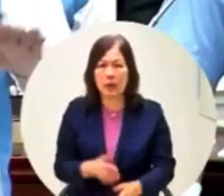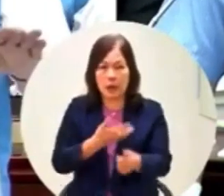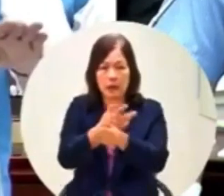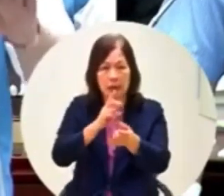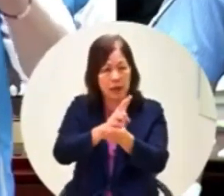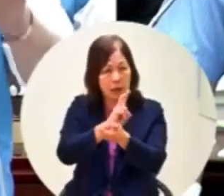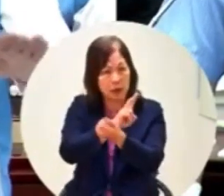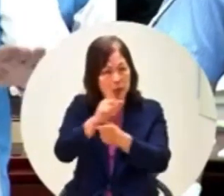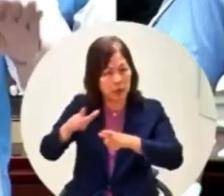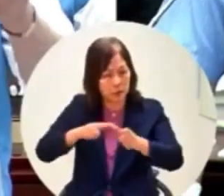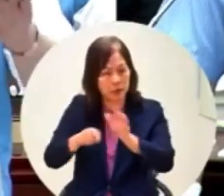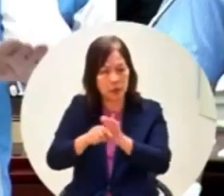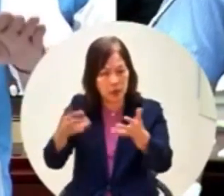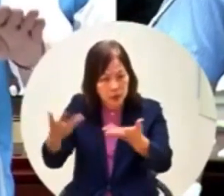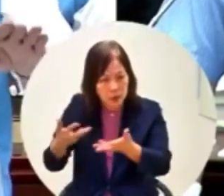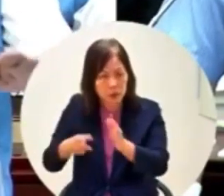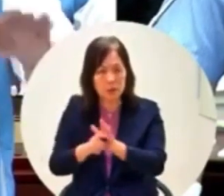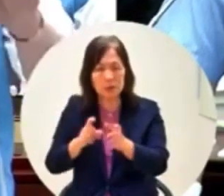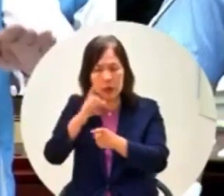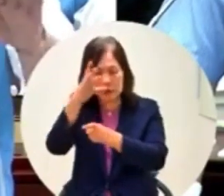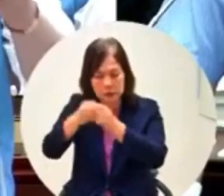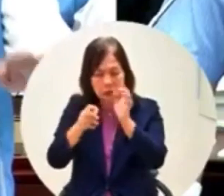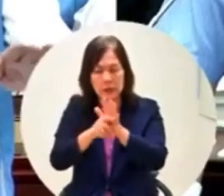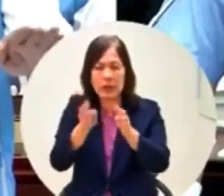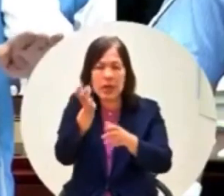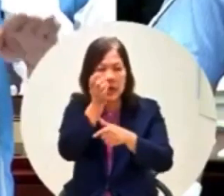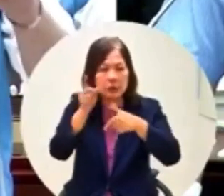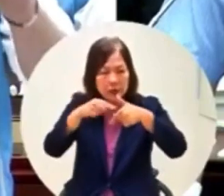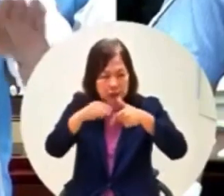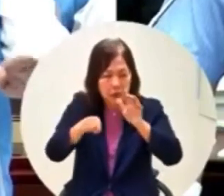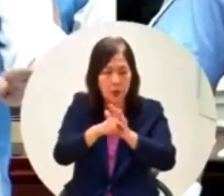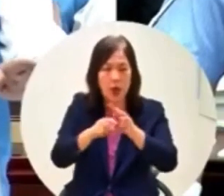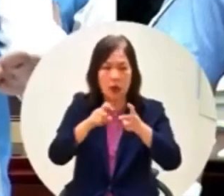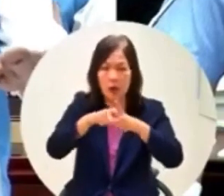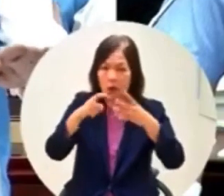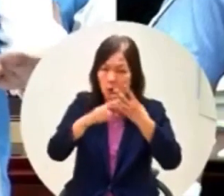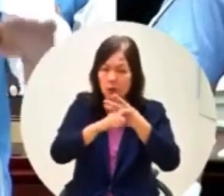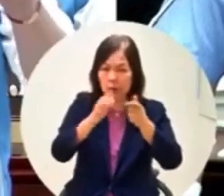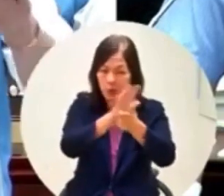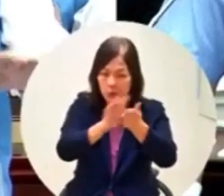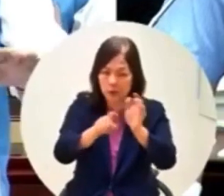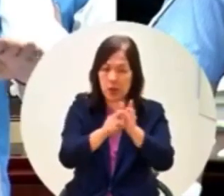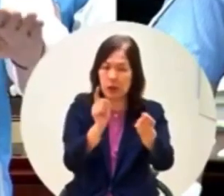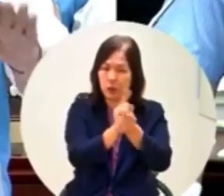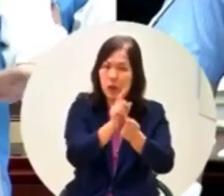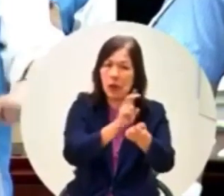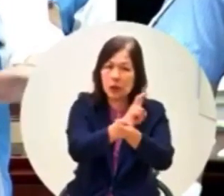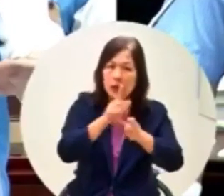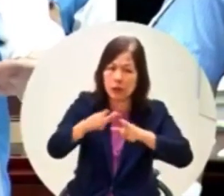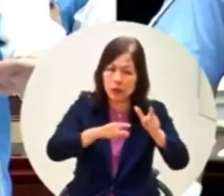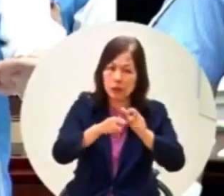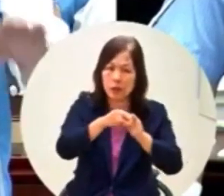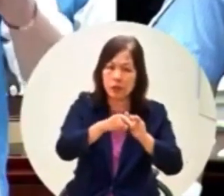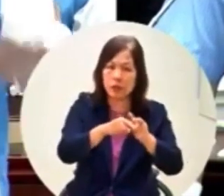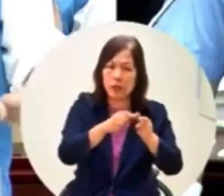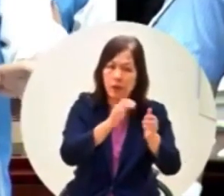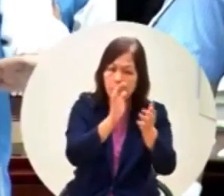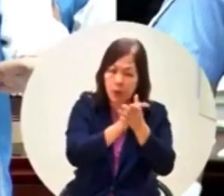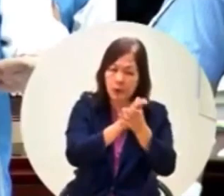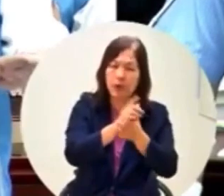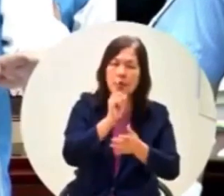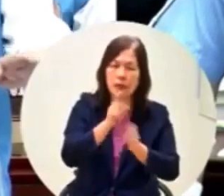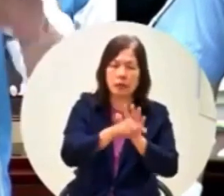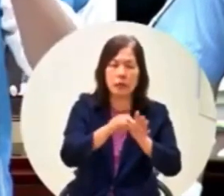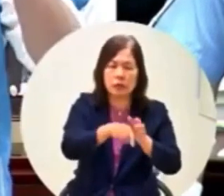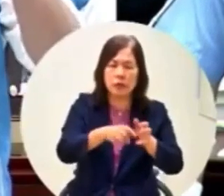区的建设以及几十年被石化工业所影响的，对于林园的乡亲来说，这条捷运线一定要改，一定要